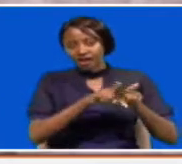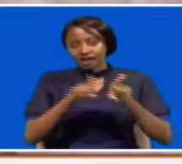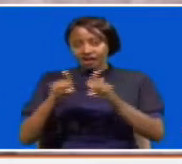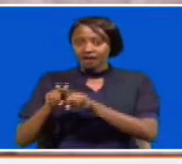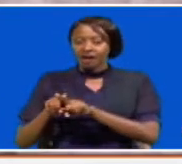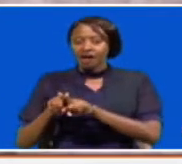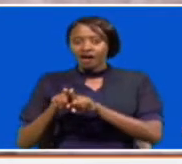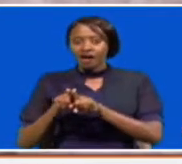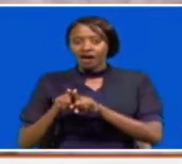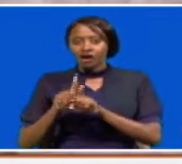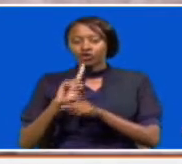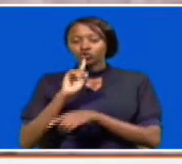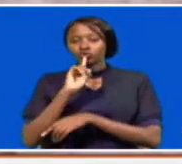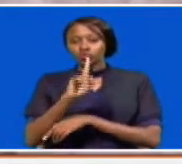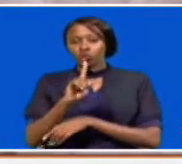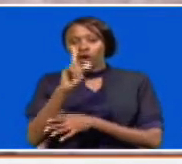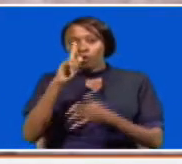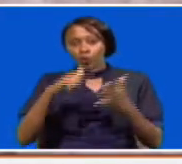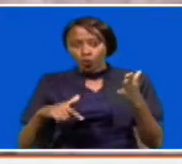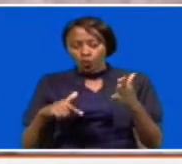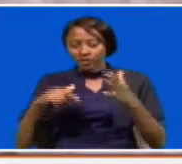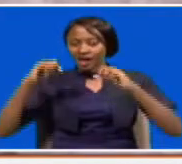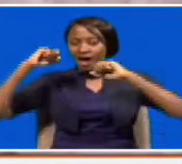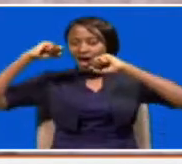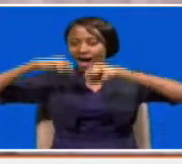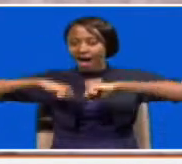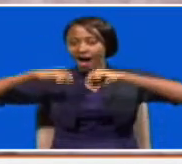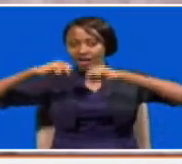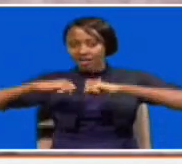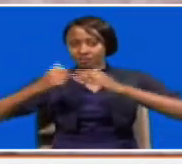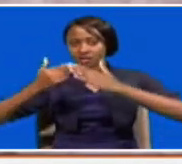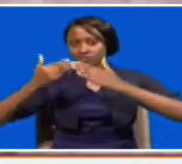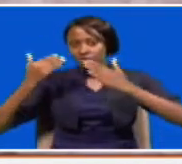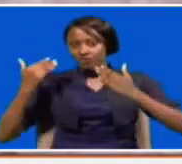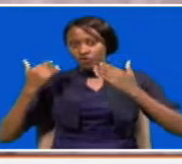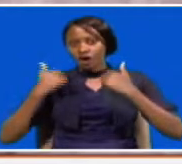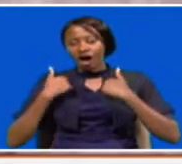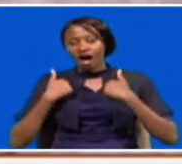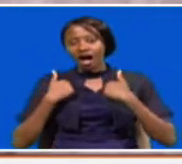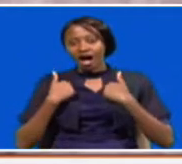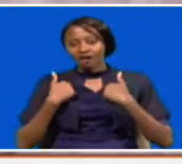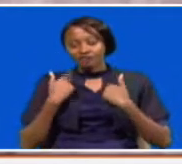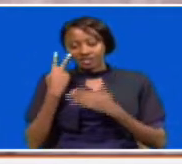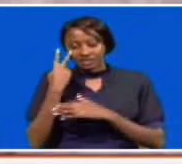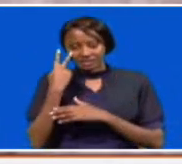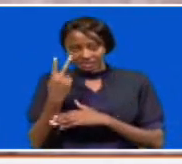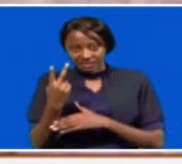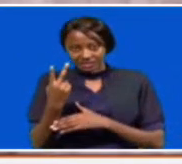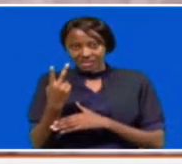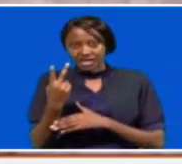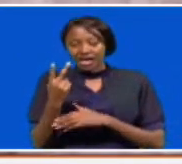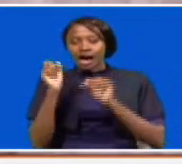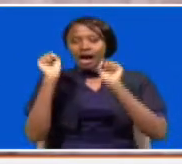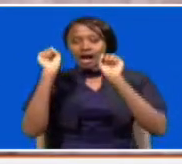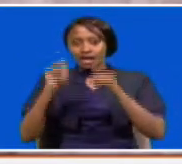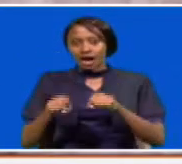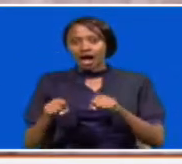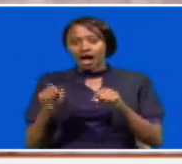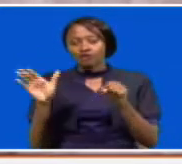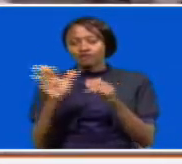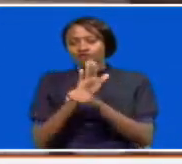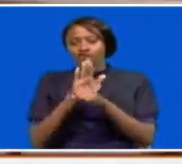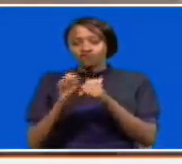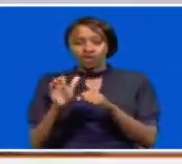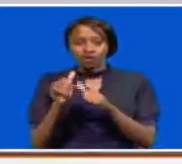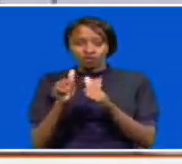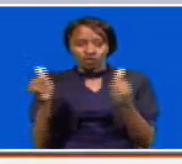ensure that the agreements that have already been reached are eventually